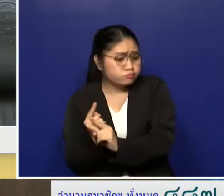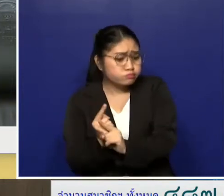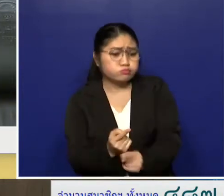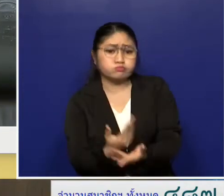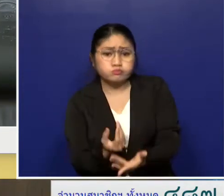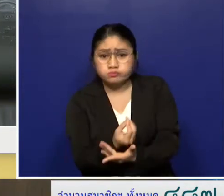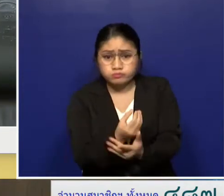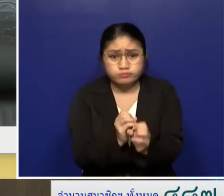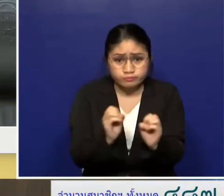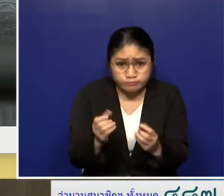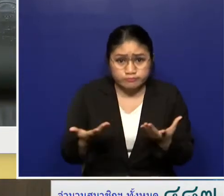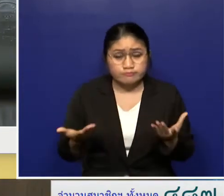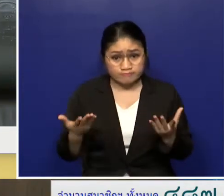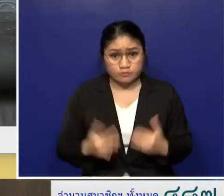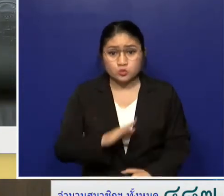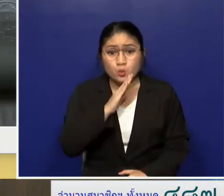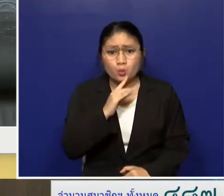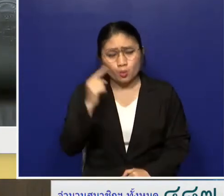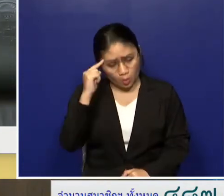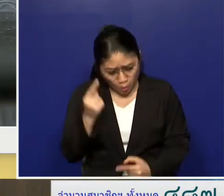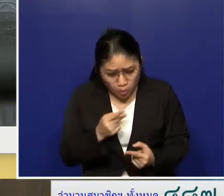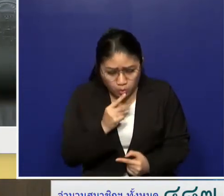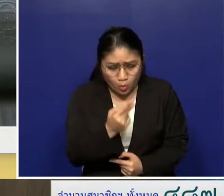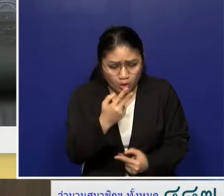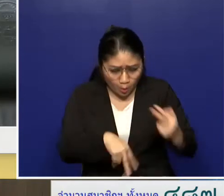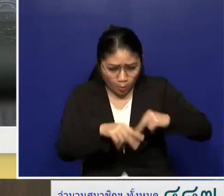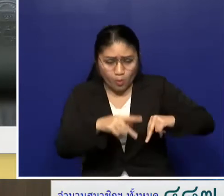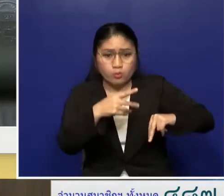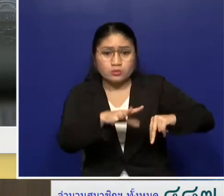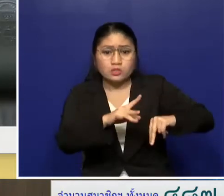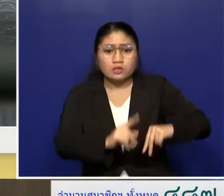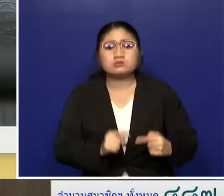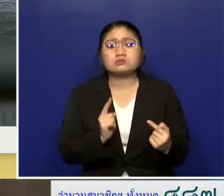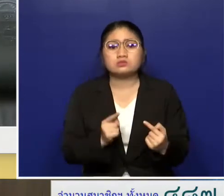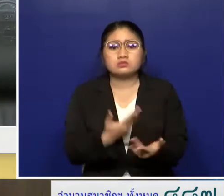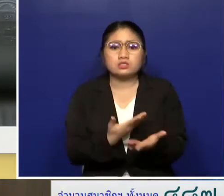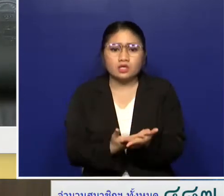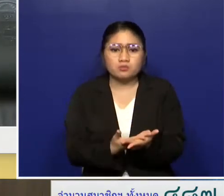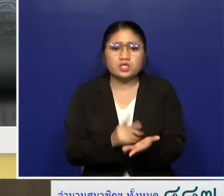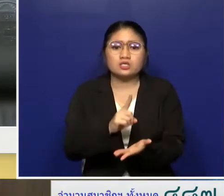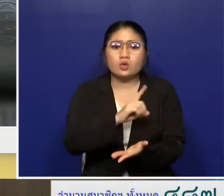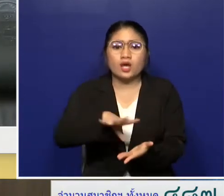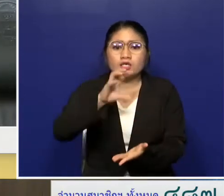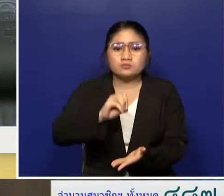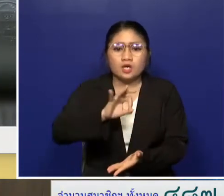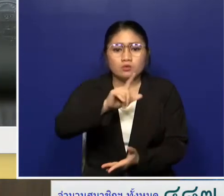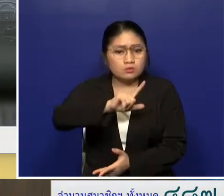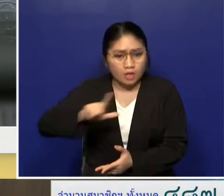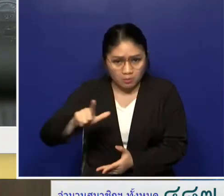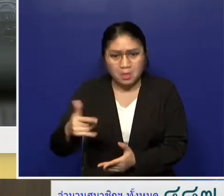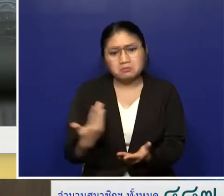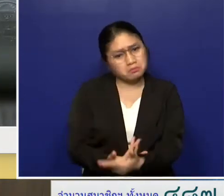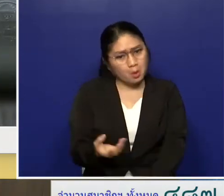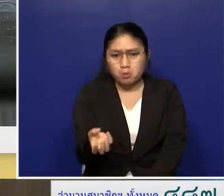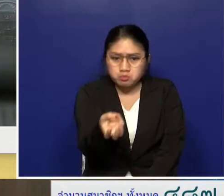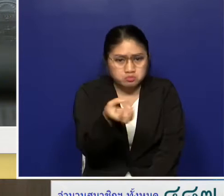หากี Naomiชดเชยของพี่น้องชาวรายยาสบทตองถามนะครัเพีง 159 ลานบาเทานั้นซึ่น้อยมากครัซึ่เรื่องนี้ท